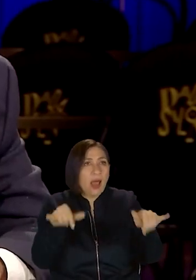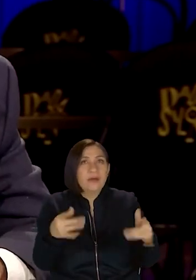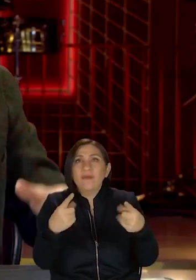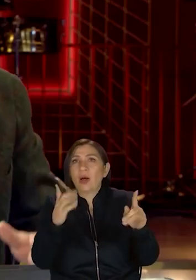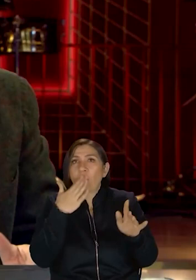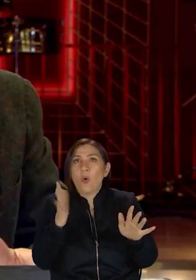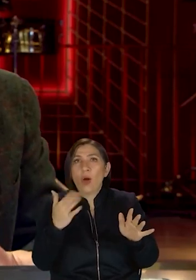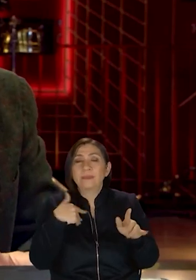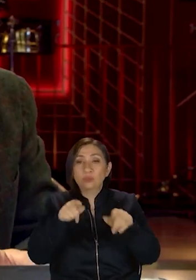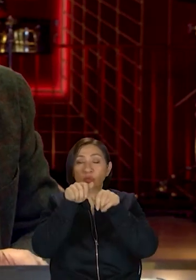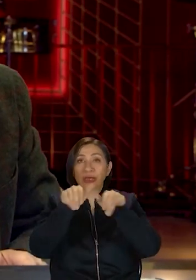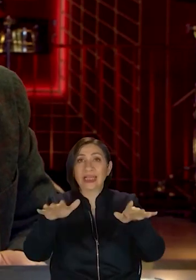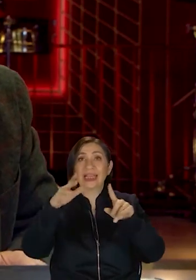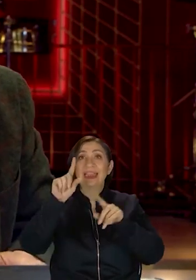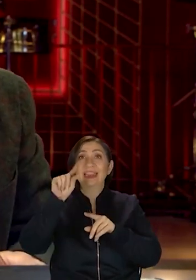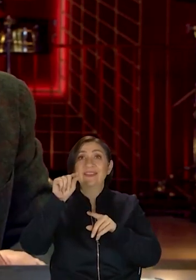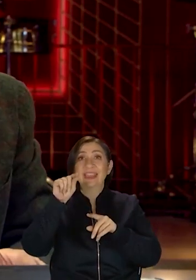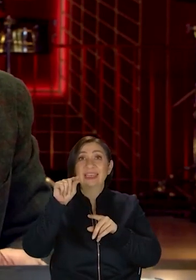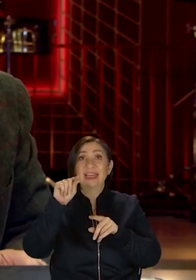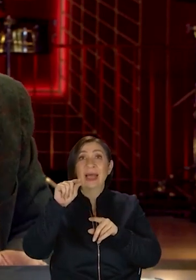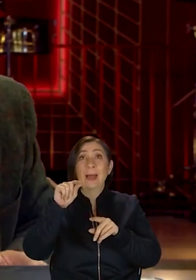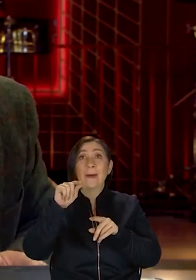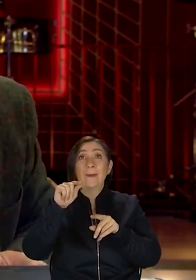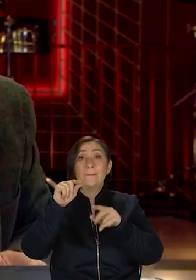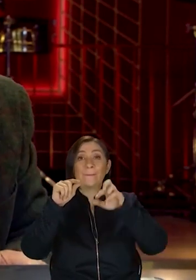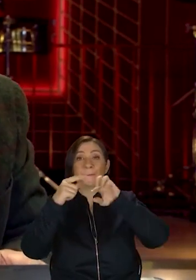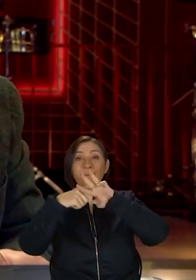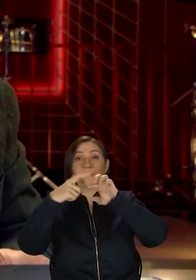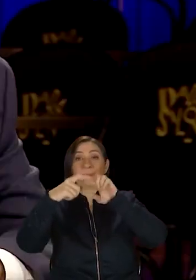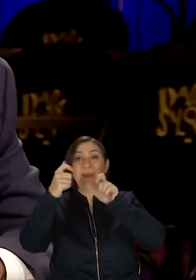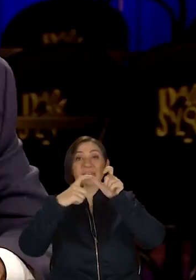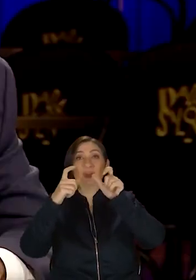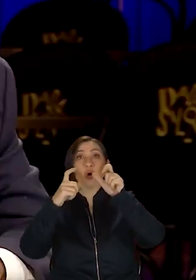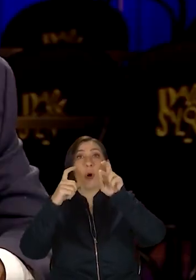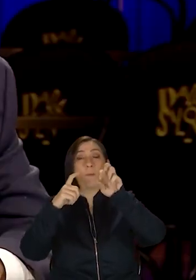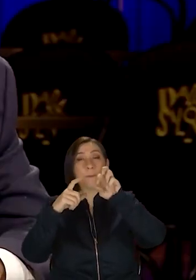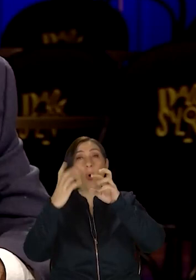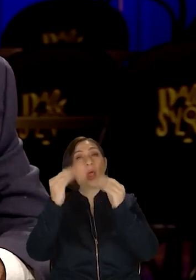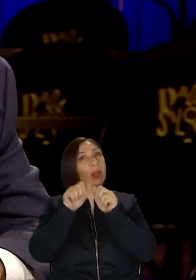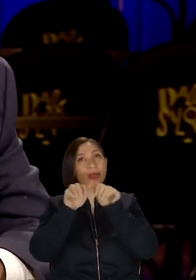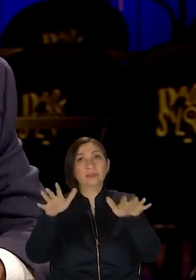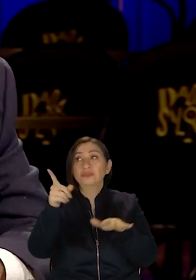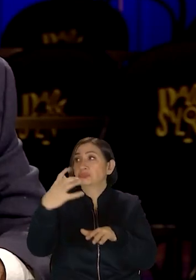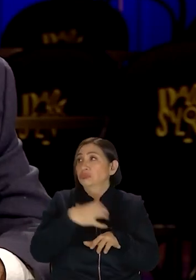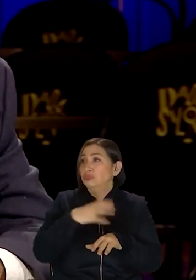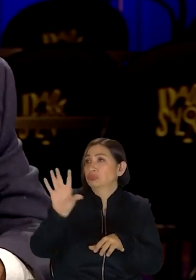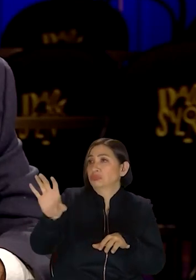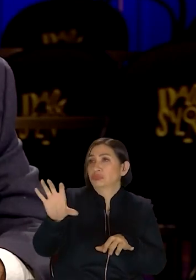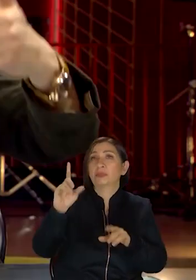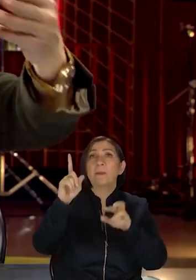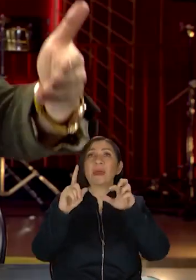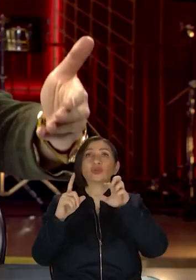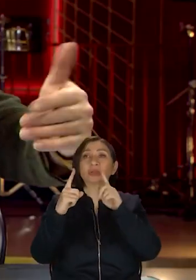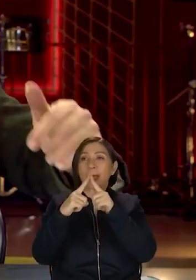da biz bu yayını Twitter üzerinden Periskop olarak da yayınlayabiliriz. Sen de kendin bir Periskop